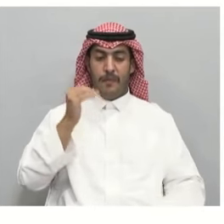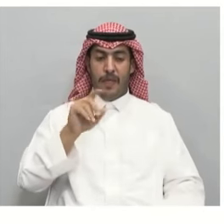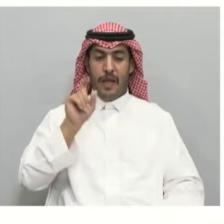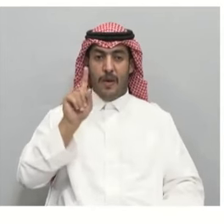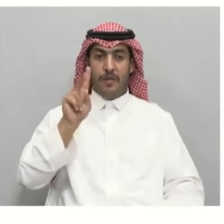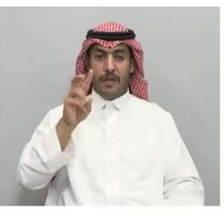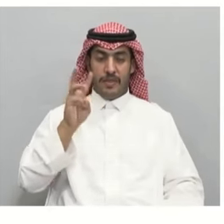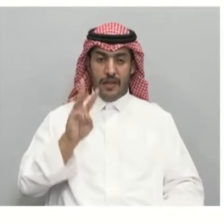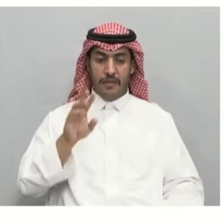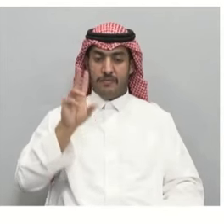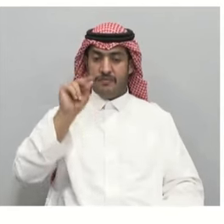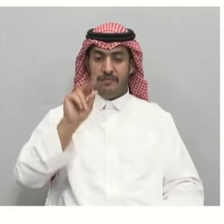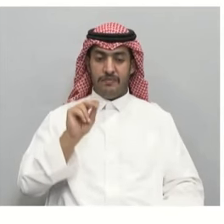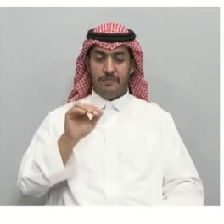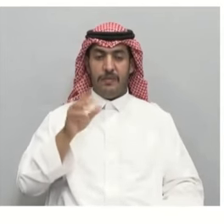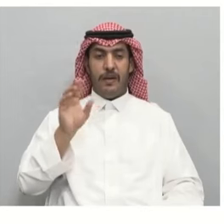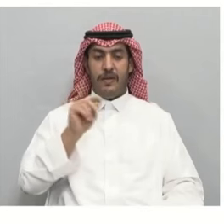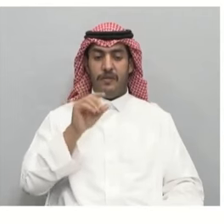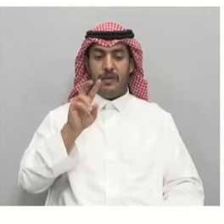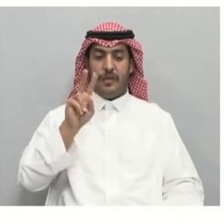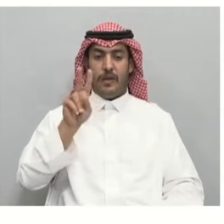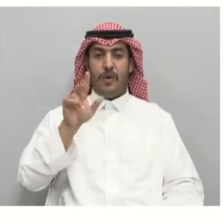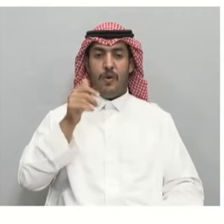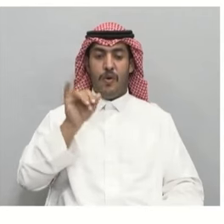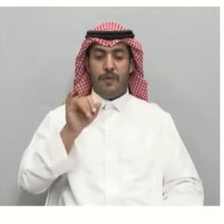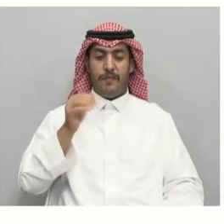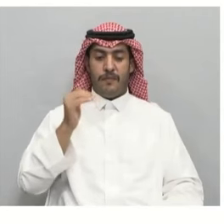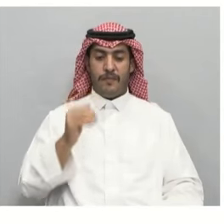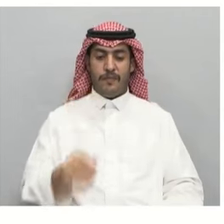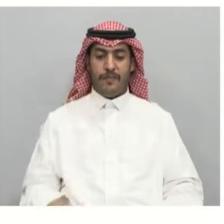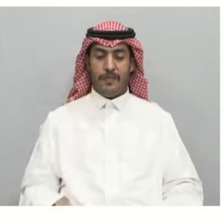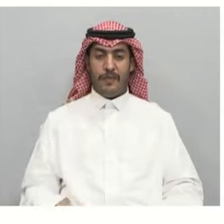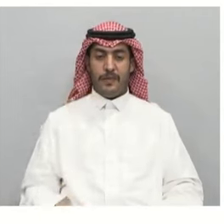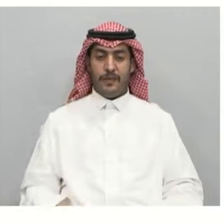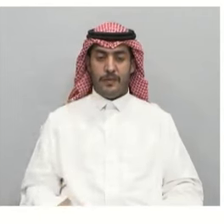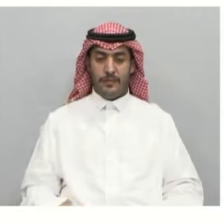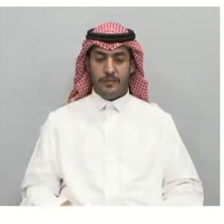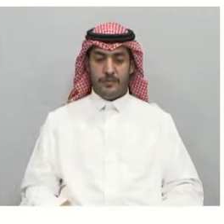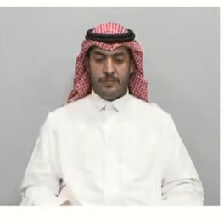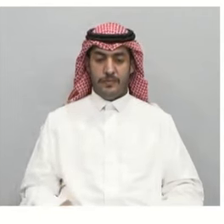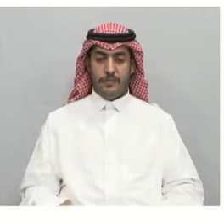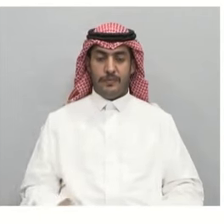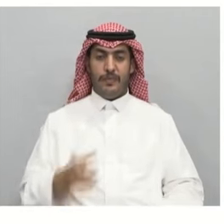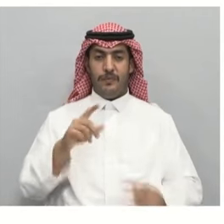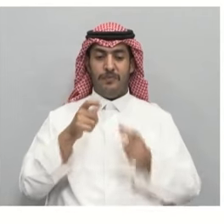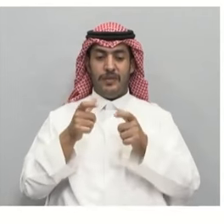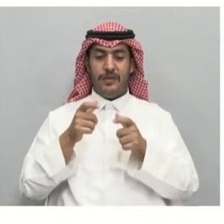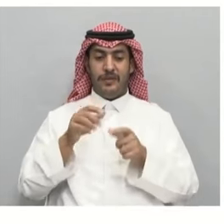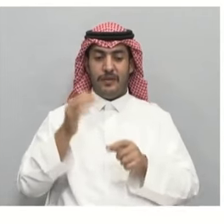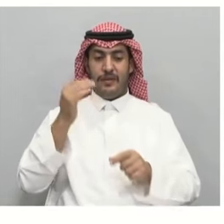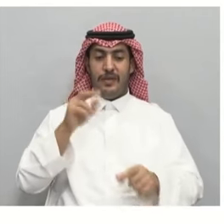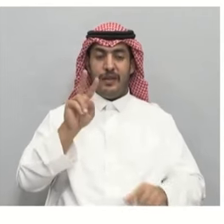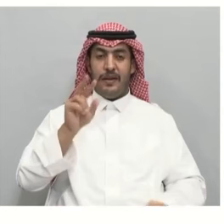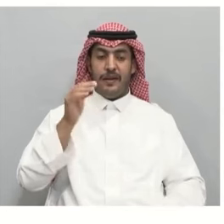الثانيه او الثالثه كل الثلاث راح يعطيني نفس الجواب 2 اوم طيب لمشغل الاقراص الجهد 2